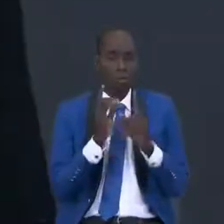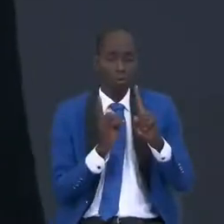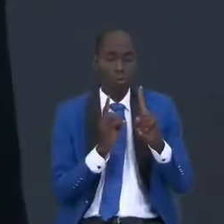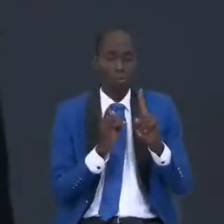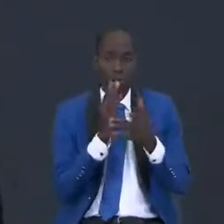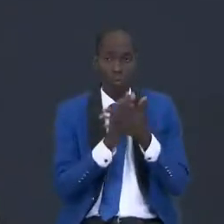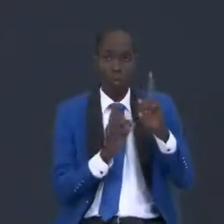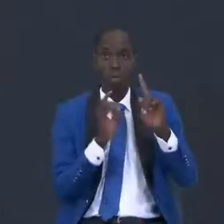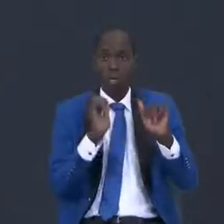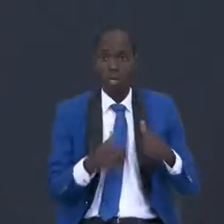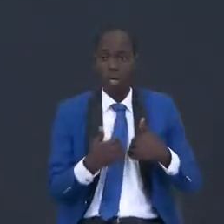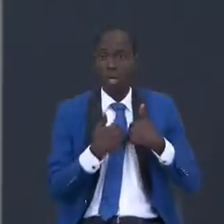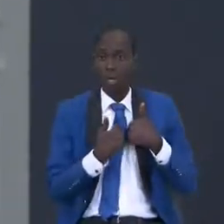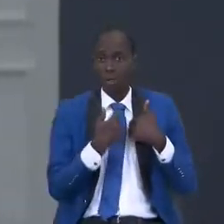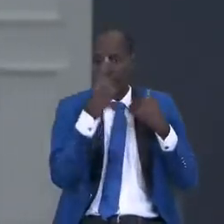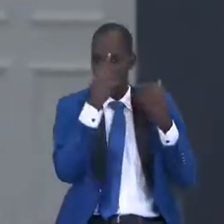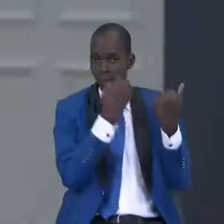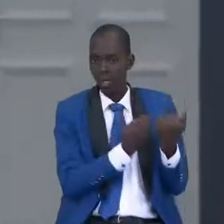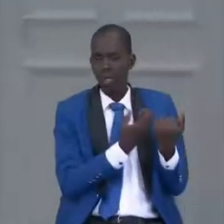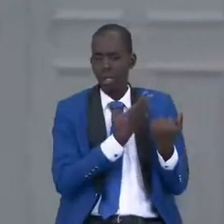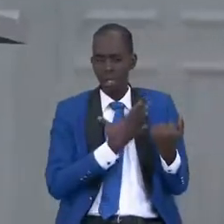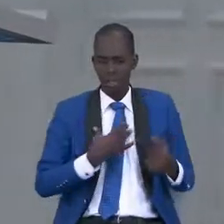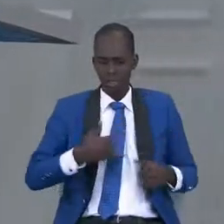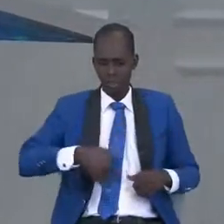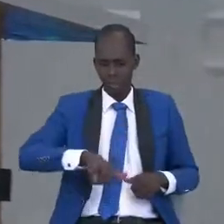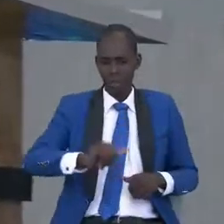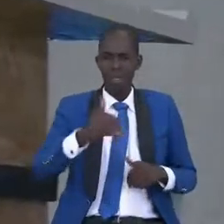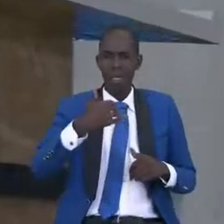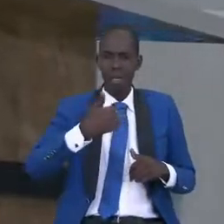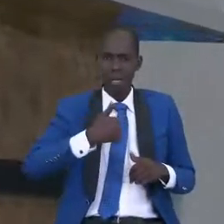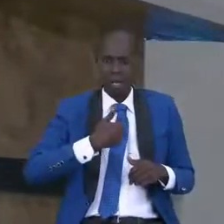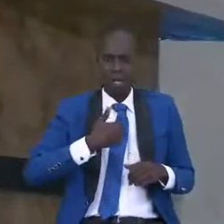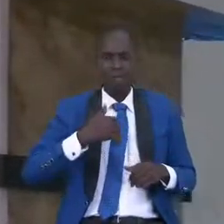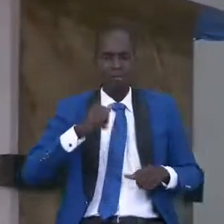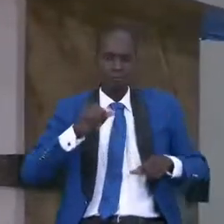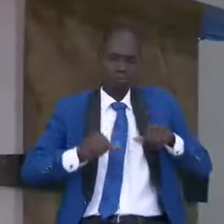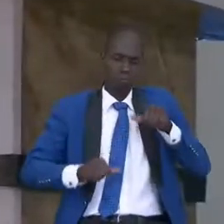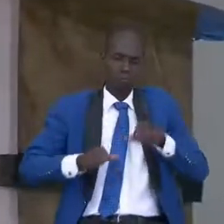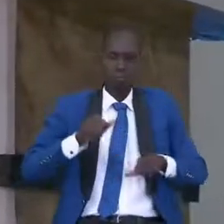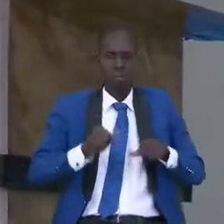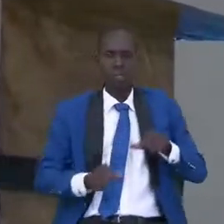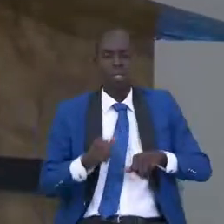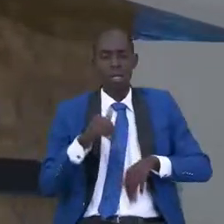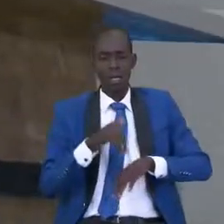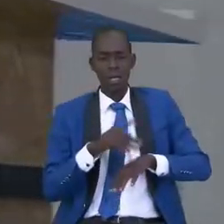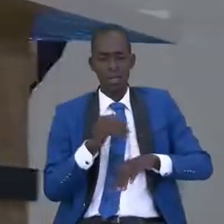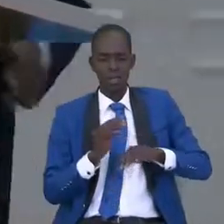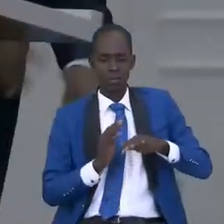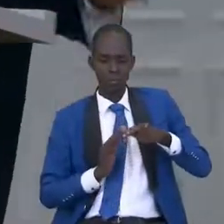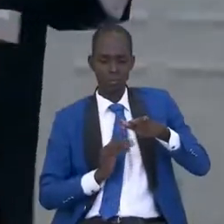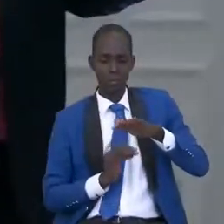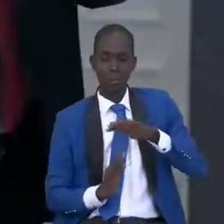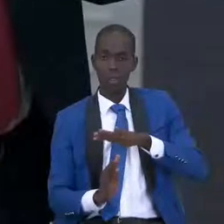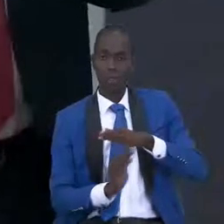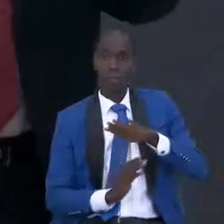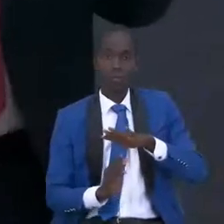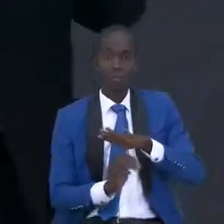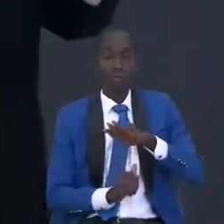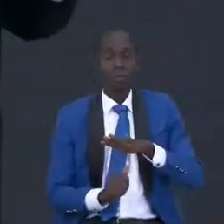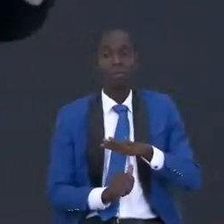en même temps qu'il y ait de l'incrédulité au fond, premièrement? Je